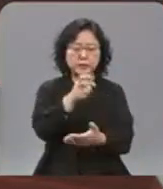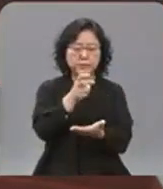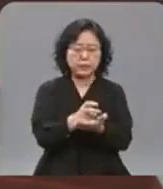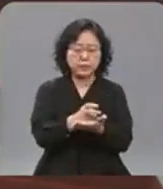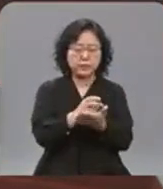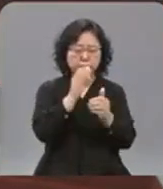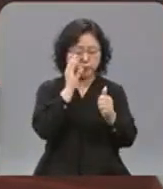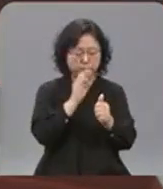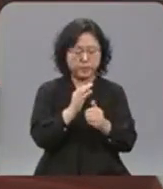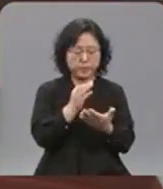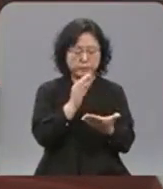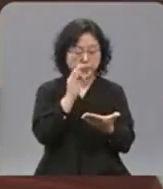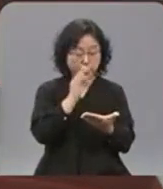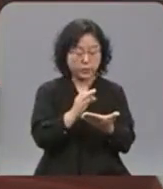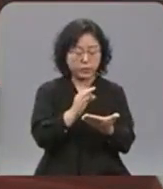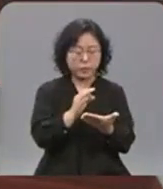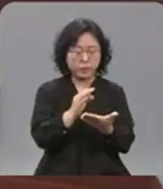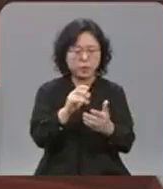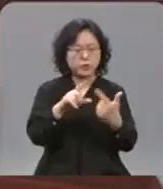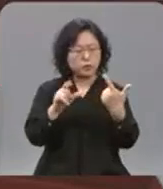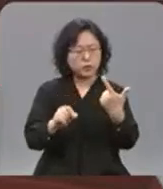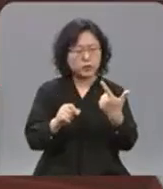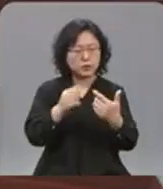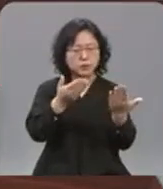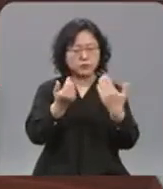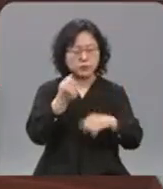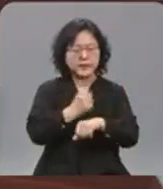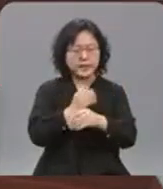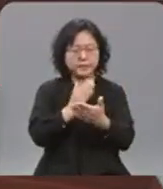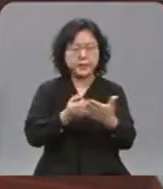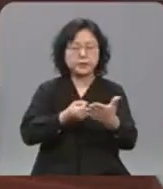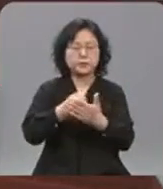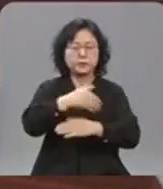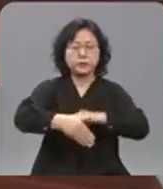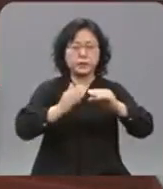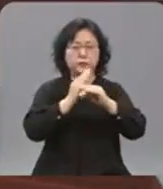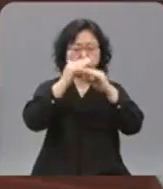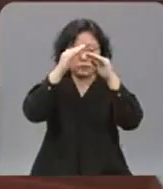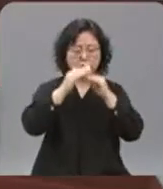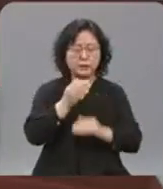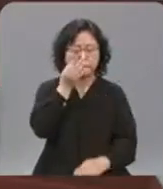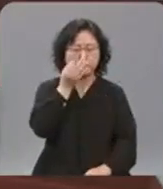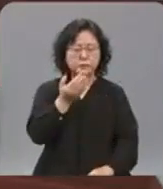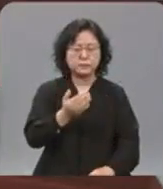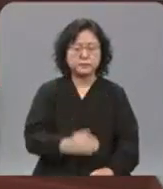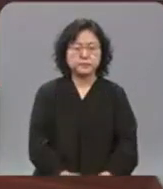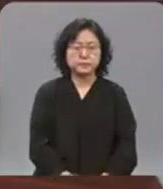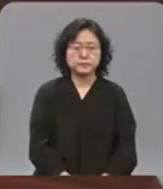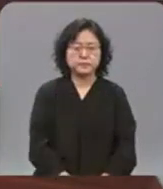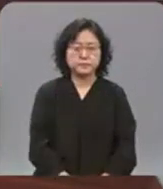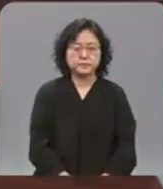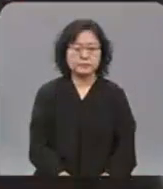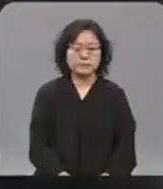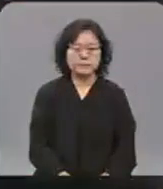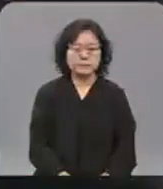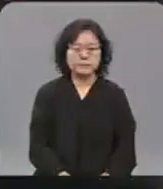특별법을 보고 6월까지 유치 신청 여부를 결정하기로 했습니다. 박지성 기자의 보도입니다.